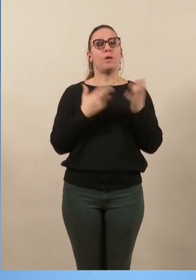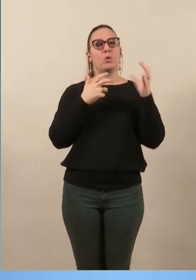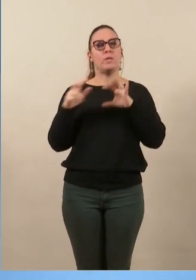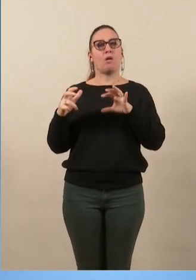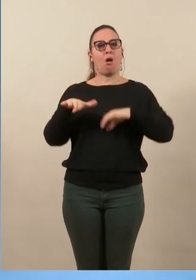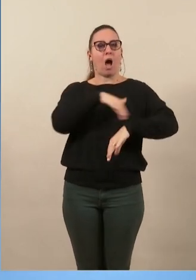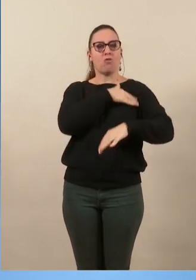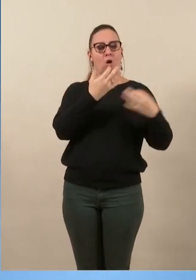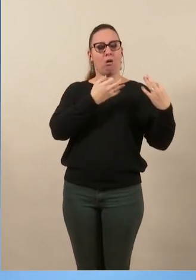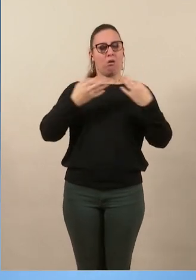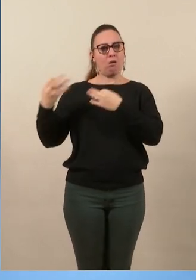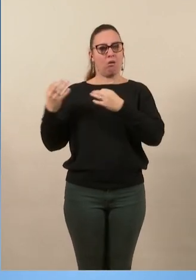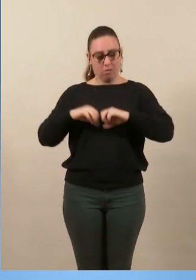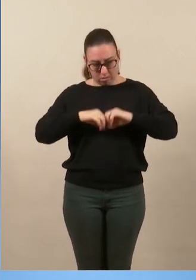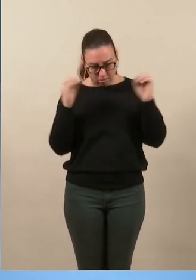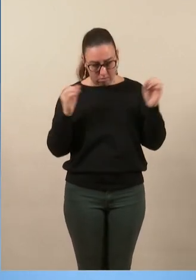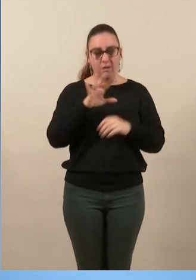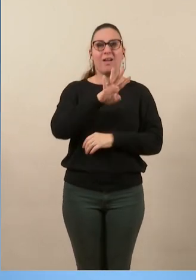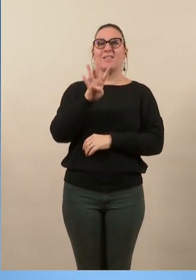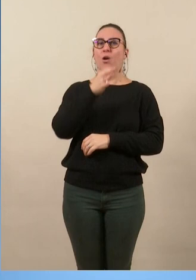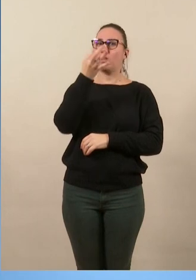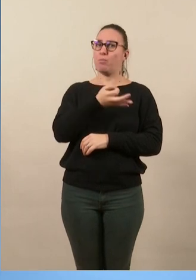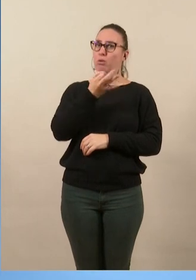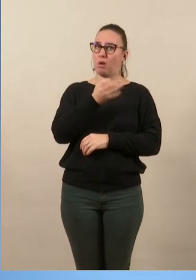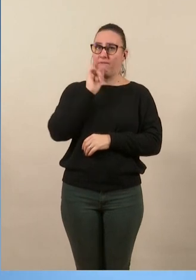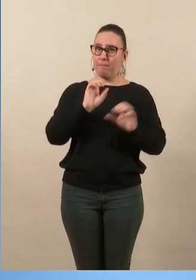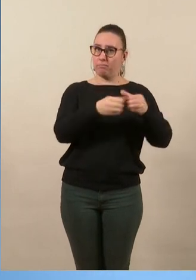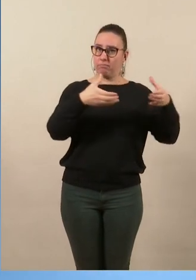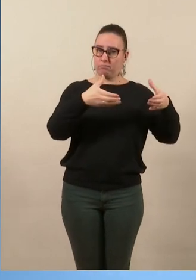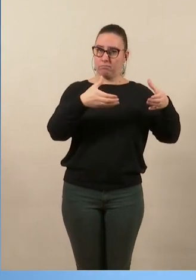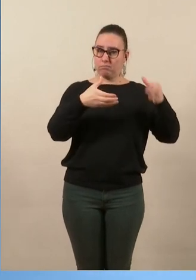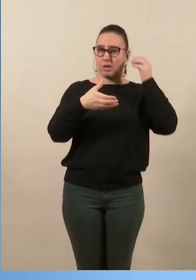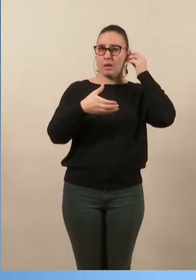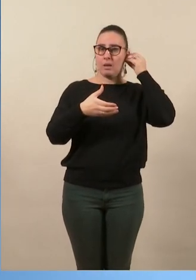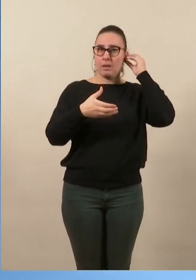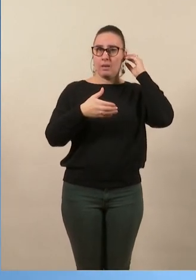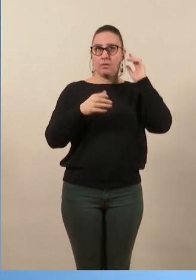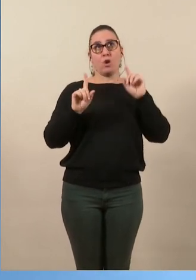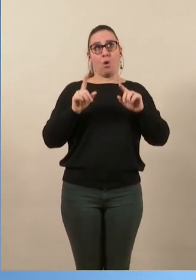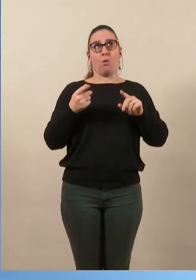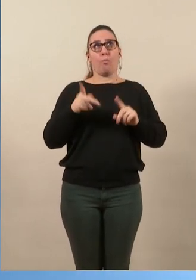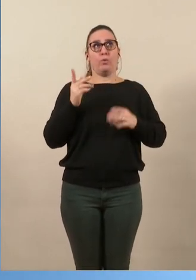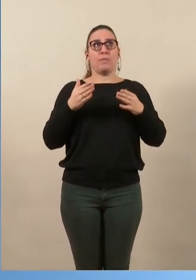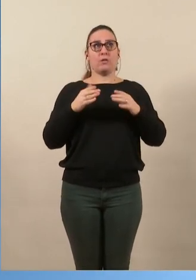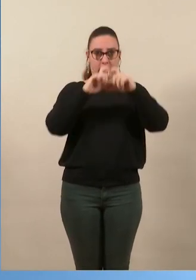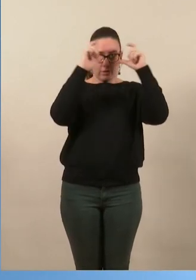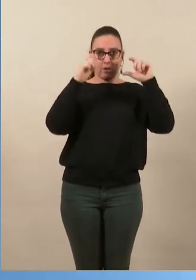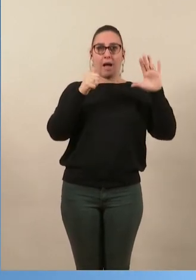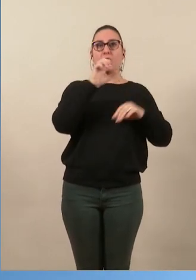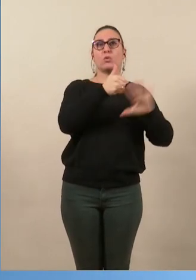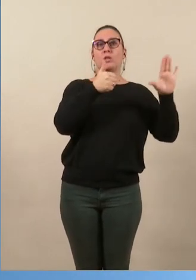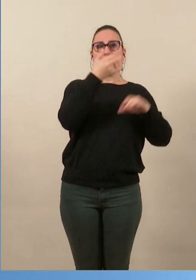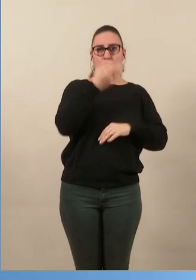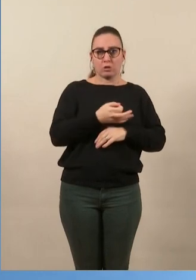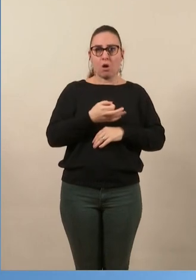permanents nous avons 54 % de femmes même actuellement 66 % en catégorie A 58 % en